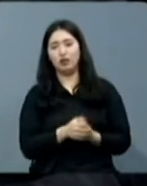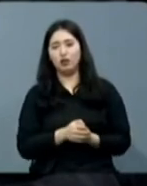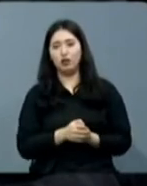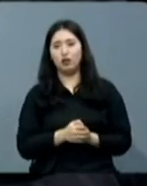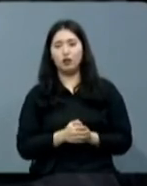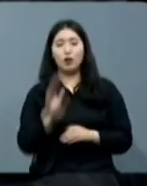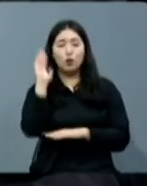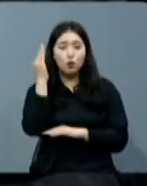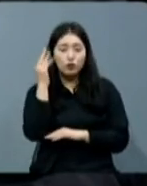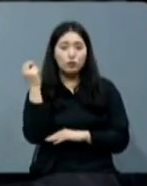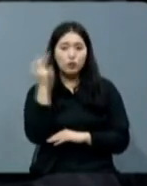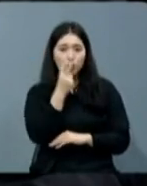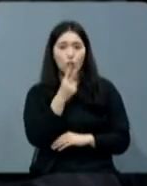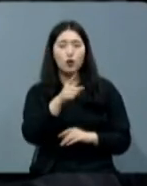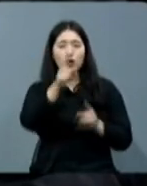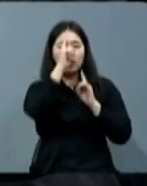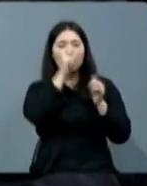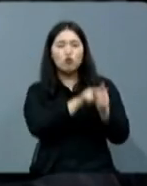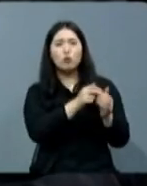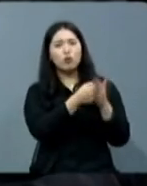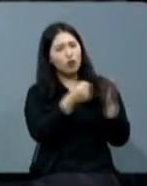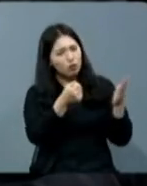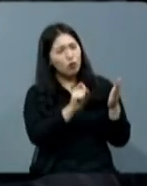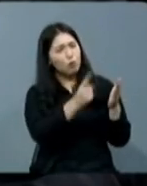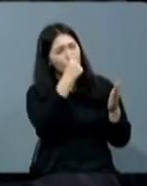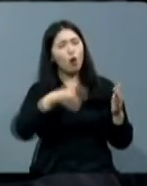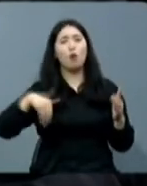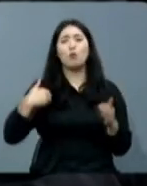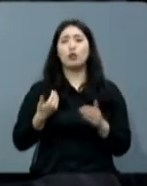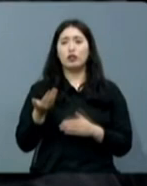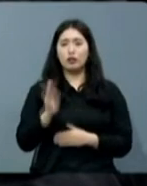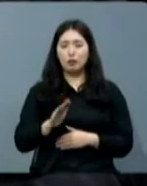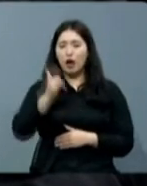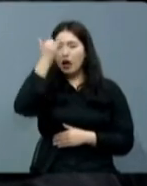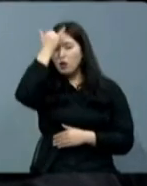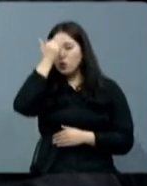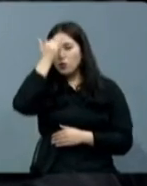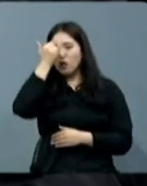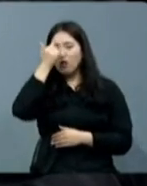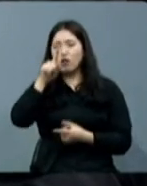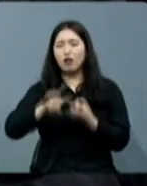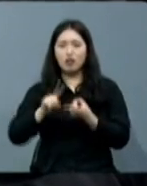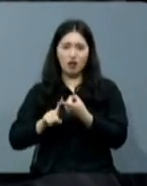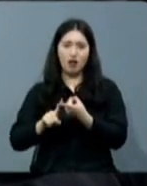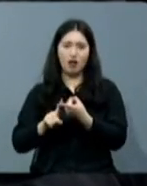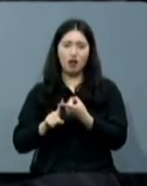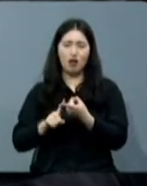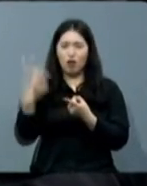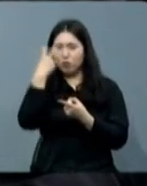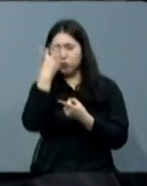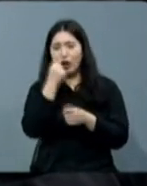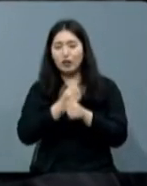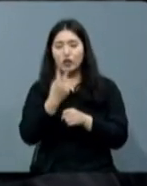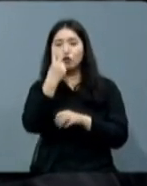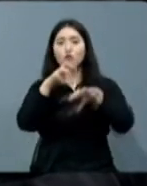요즘은 또 이제 이재명 후보 때문에 그런지 대선 후보 도덕성 조사가 나왔는데 최근에 도덕성 조사를 두